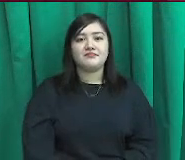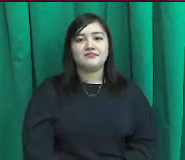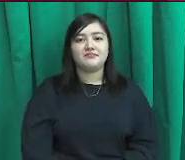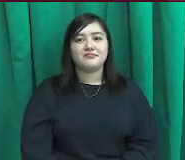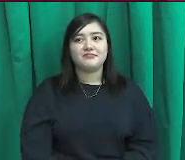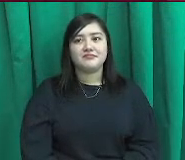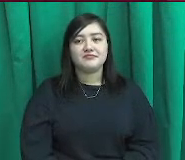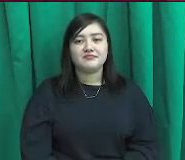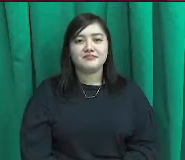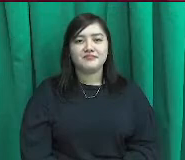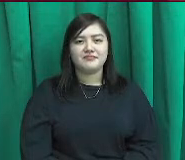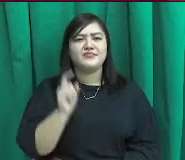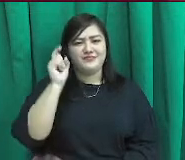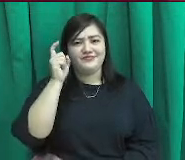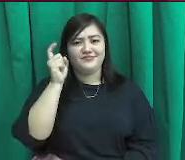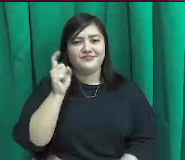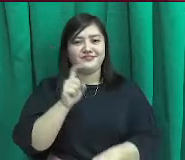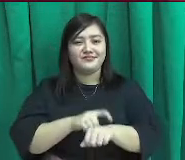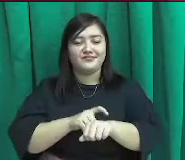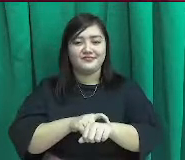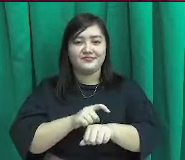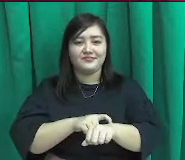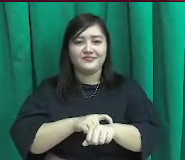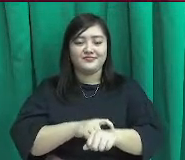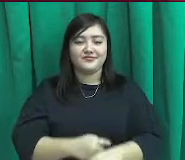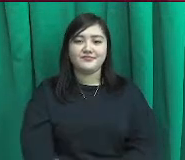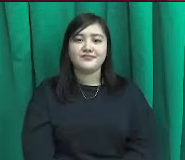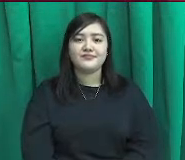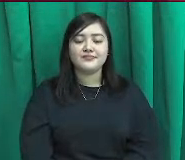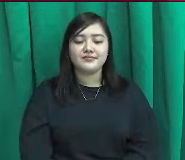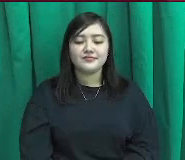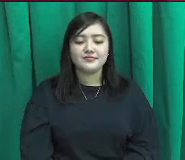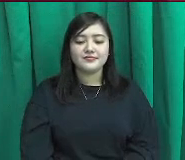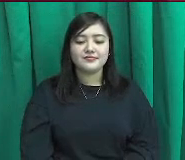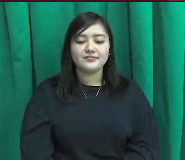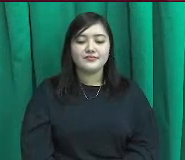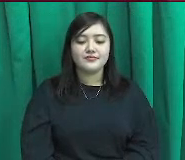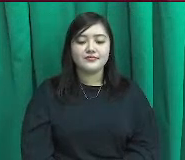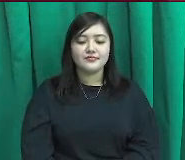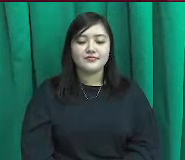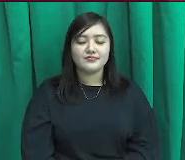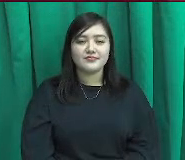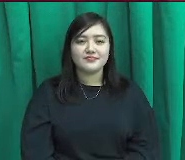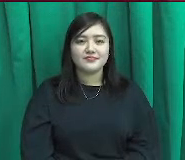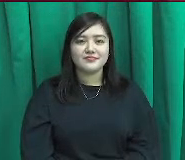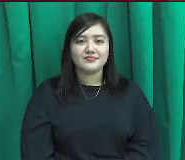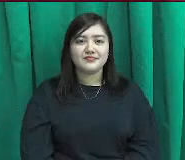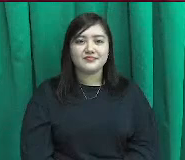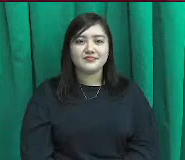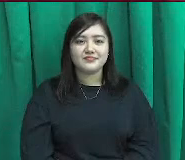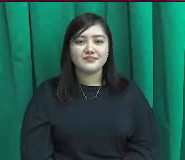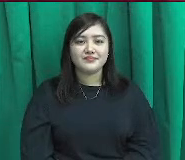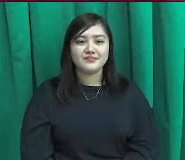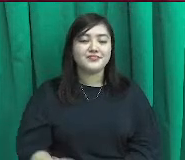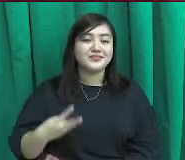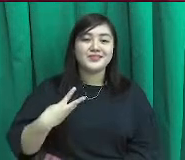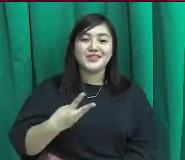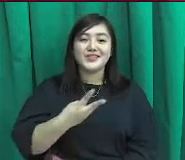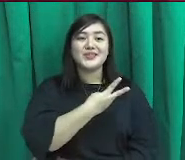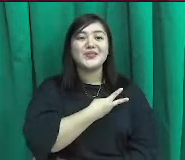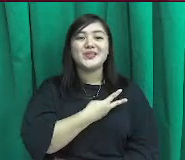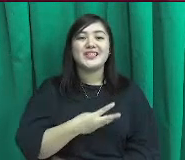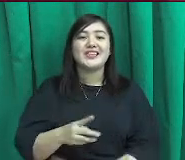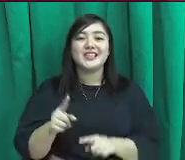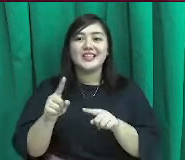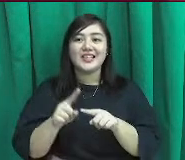dito. Amen. Kaya habang bumibilis ang panahon, yan ay sabi nga ni Pastor, di natin kayang habulin ang pagtakbo ng mabilis ang